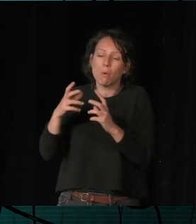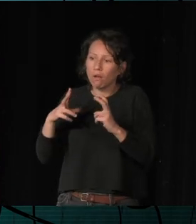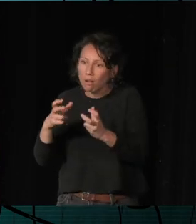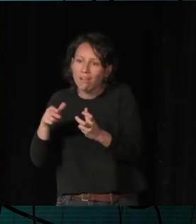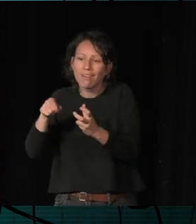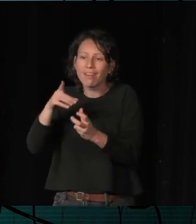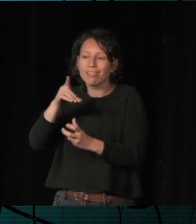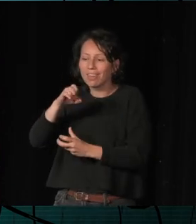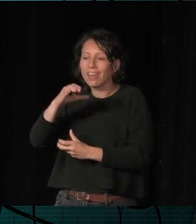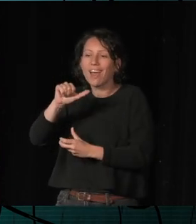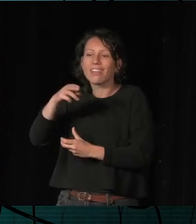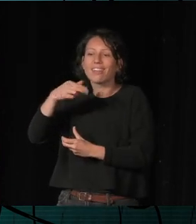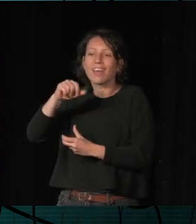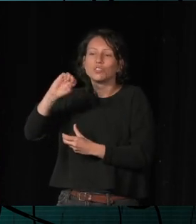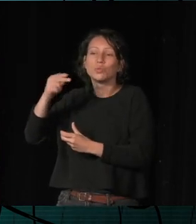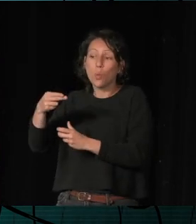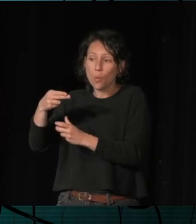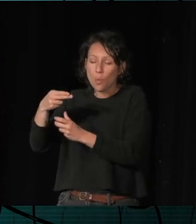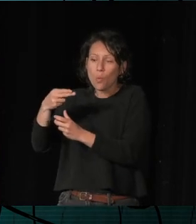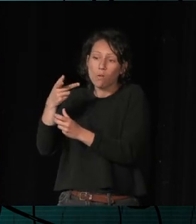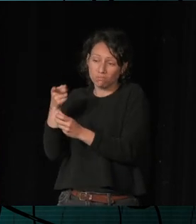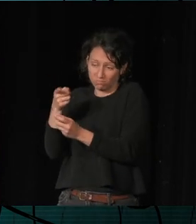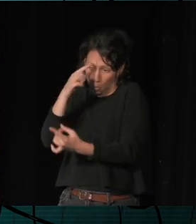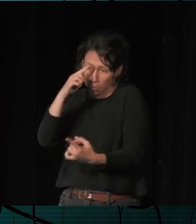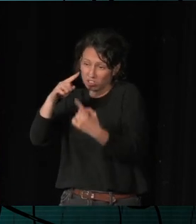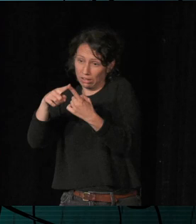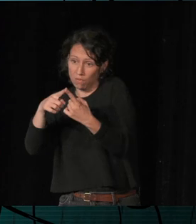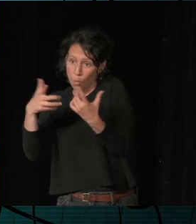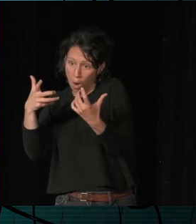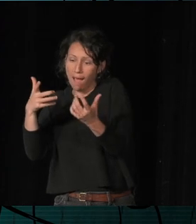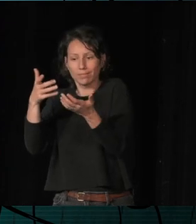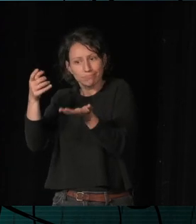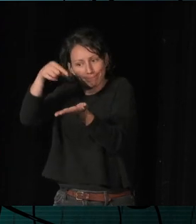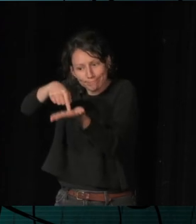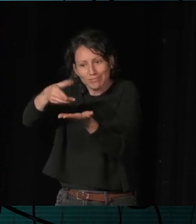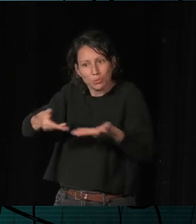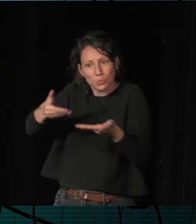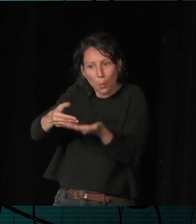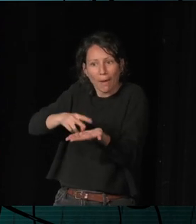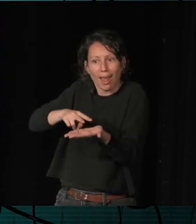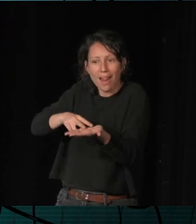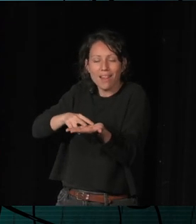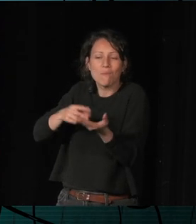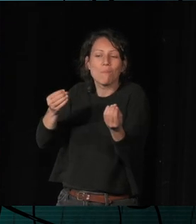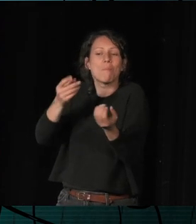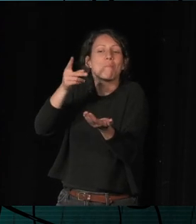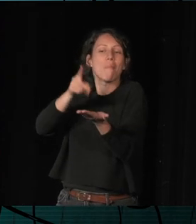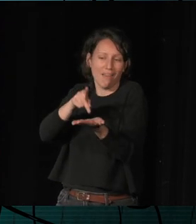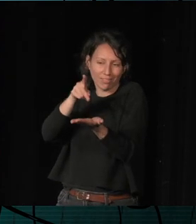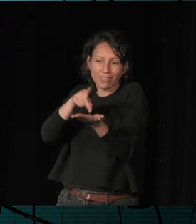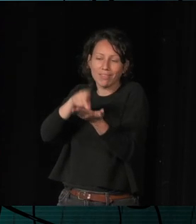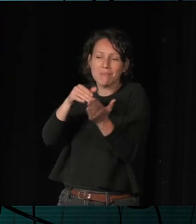dans le réel, donc dans le réel de Paris 1989. Beaucoup du jeu se passe plutôt, on va